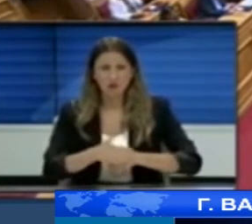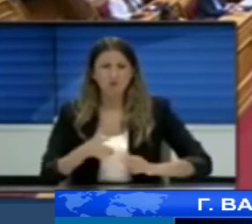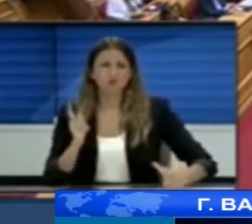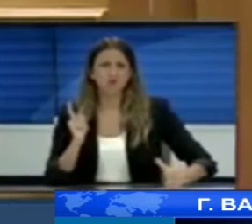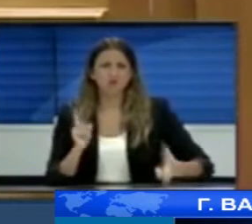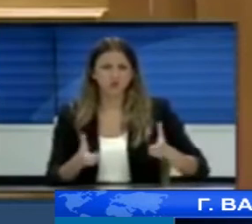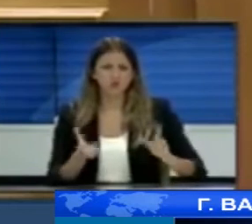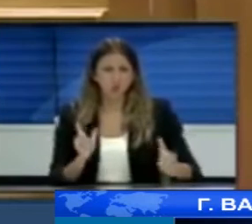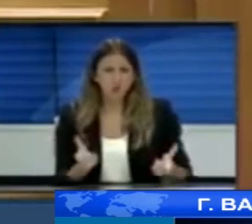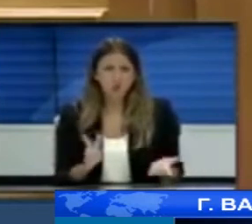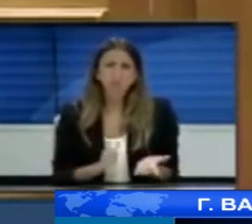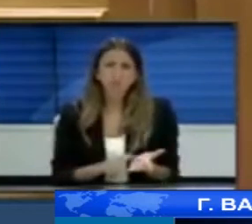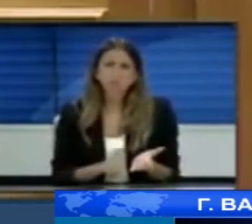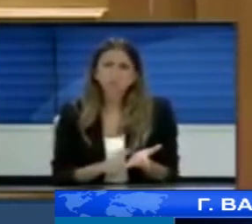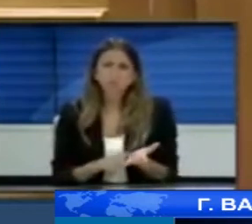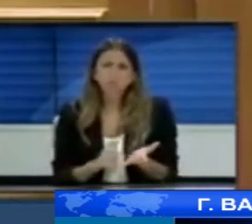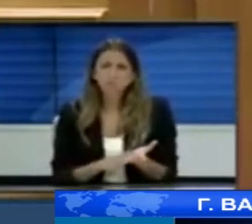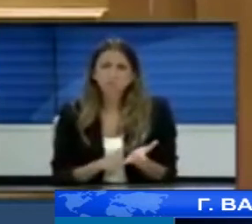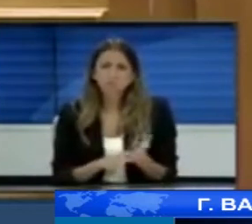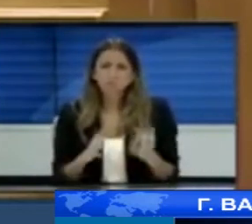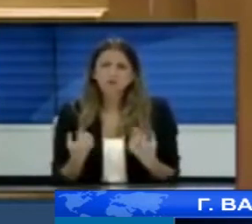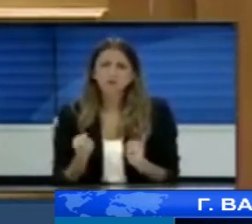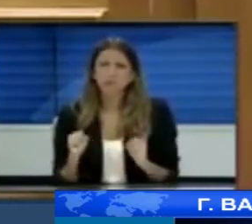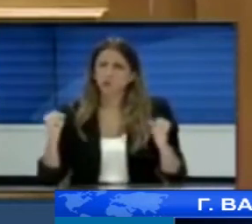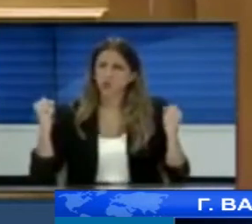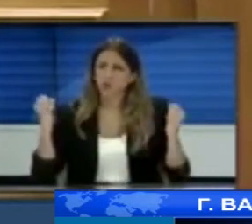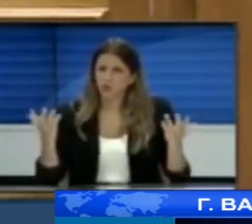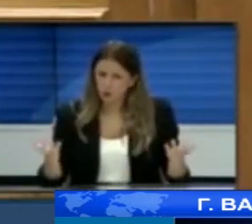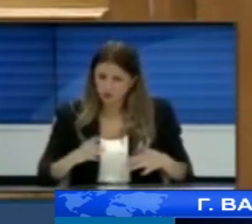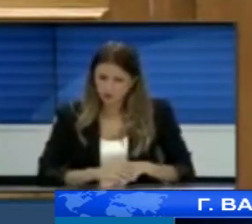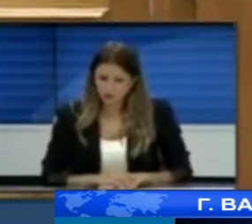του σοσιαλισμού. Μιλήσατε για το δίκαιο του εργάτη που είναι ο νόμος.